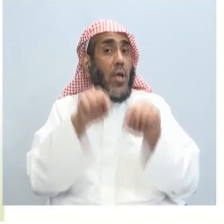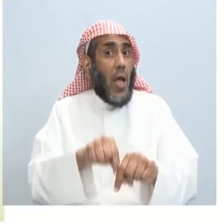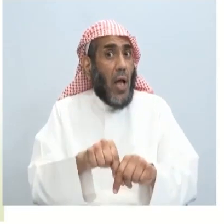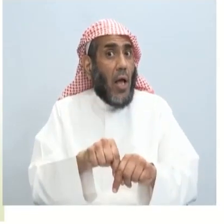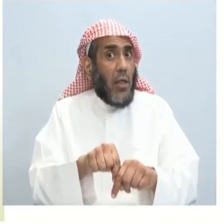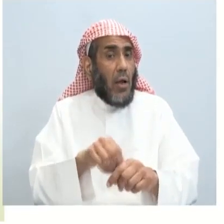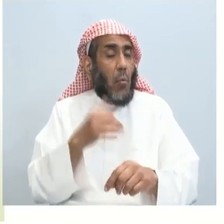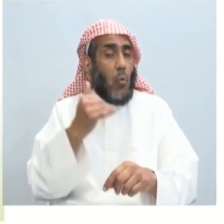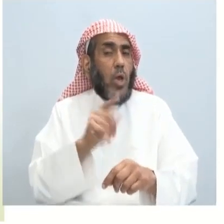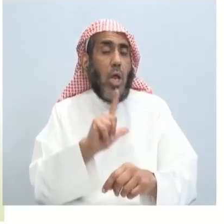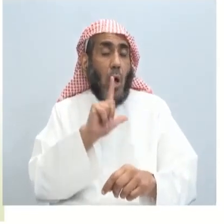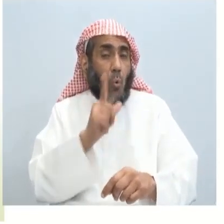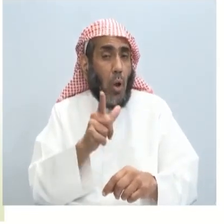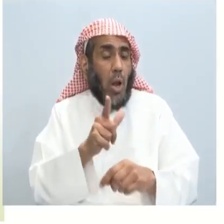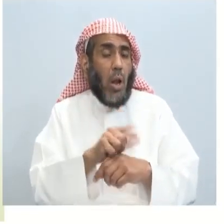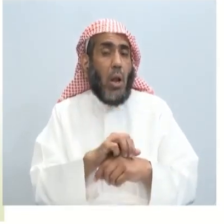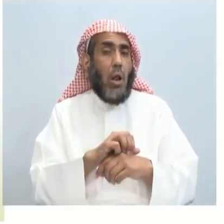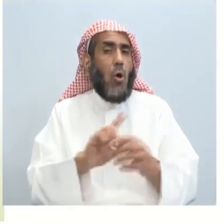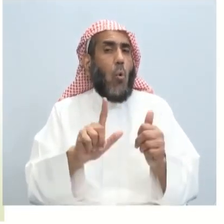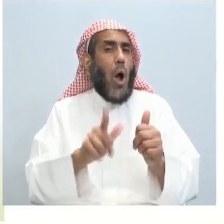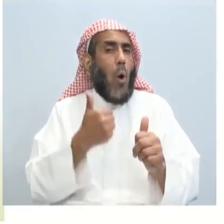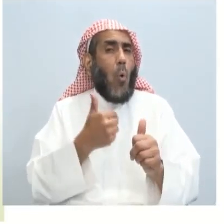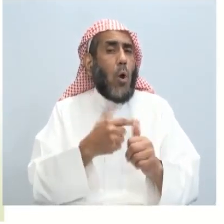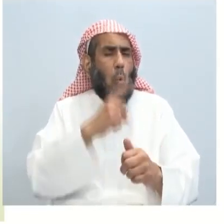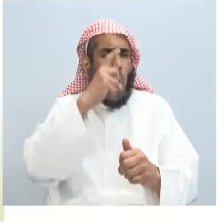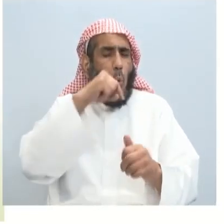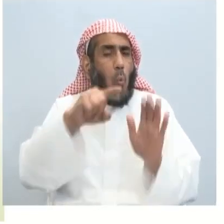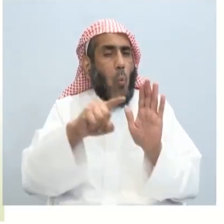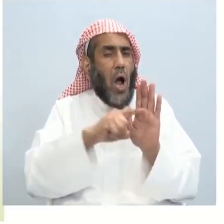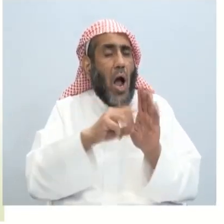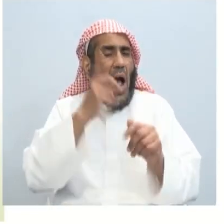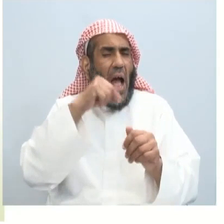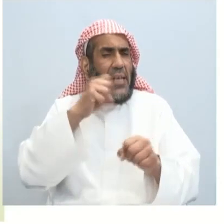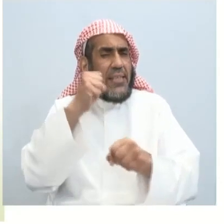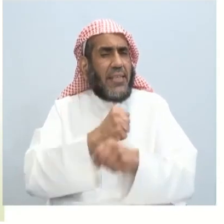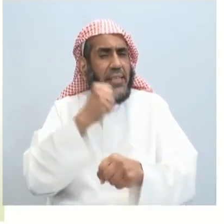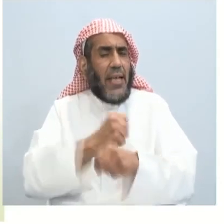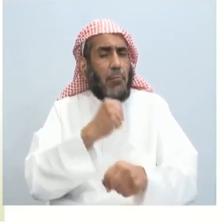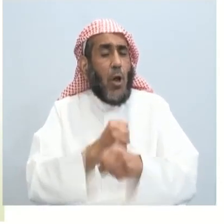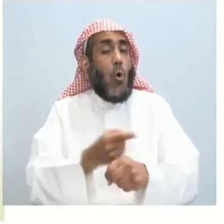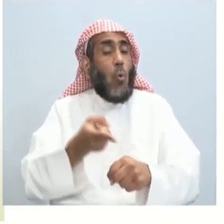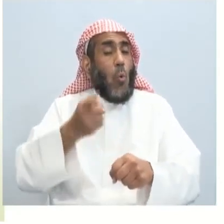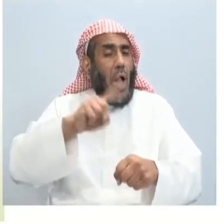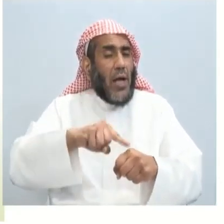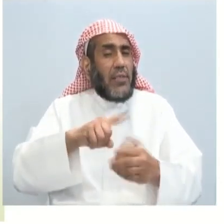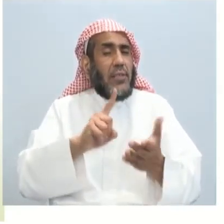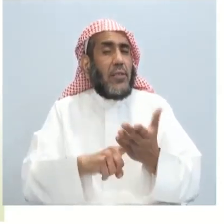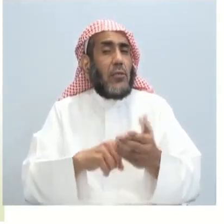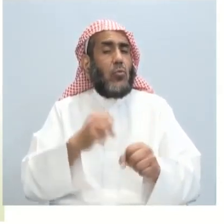الشان يقول واول واجب ان تعمل وان تجري